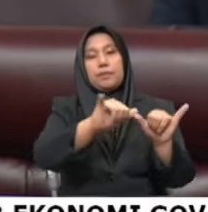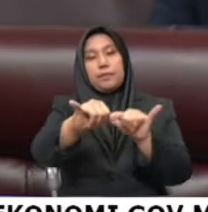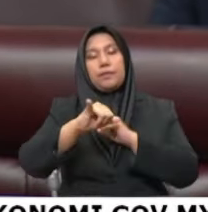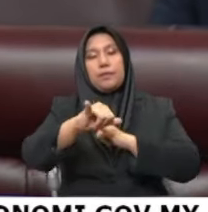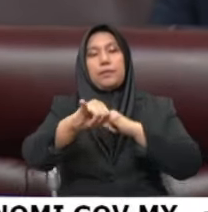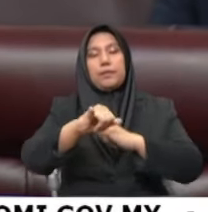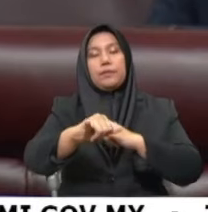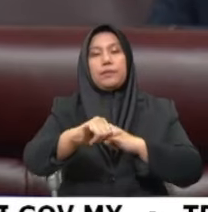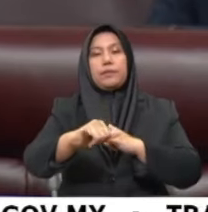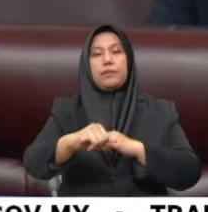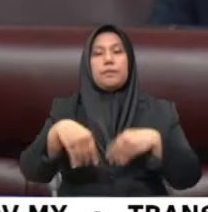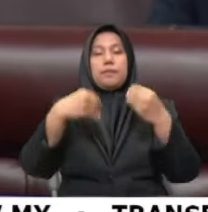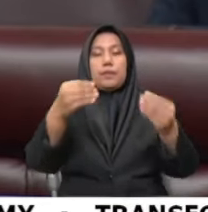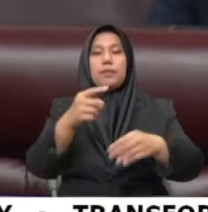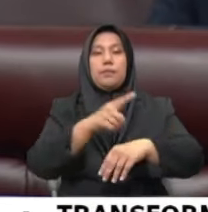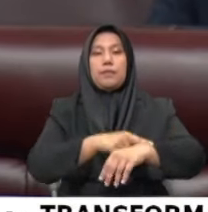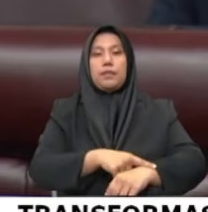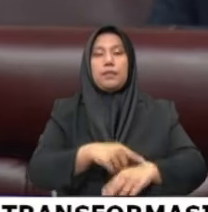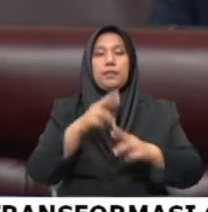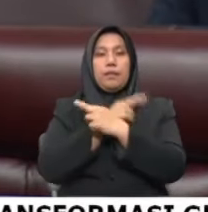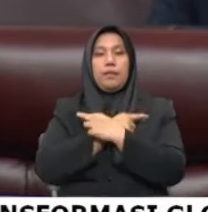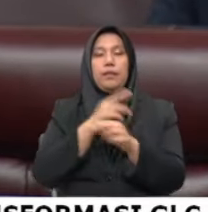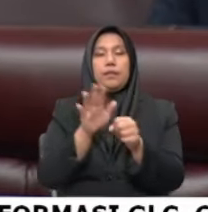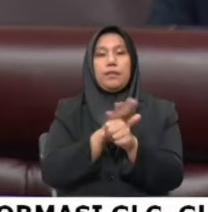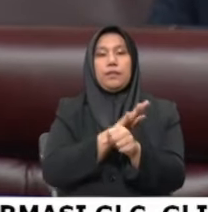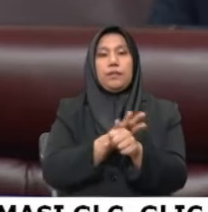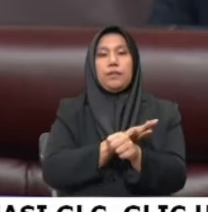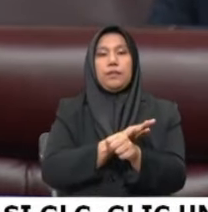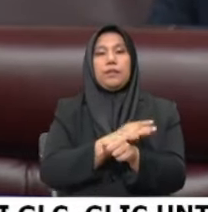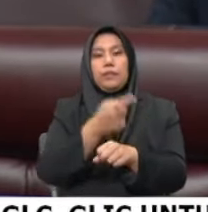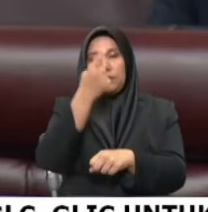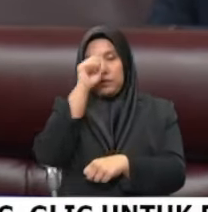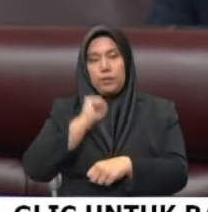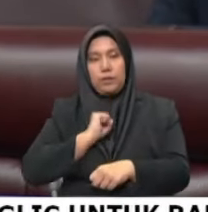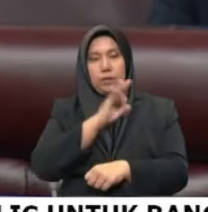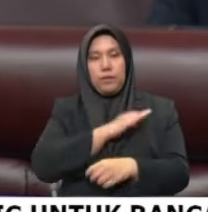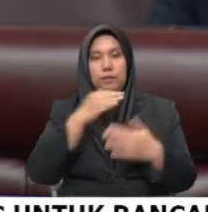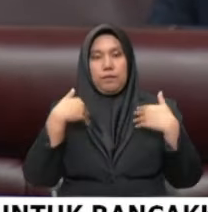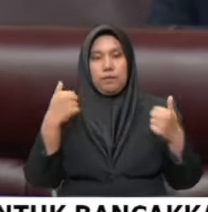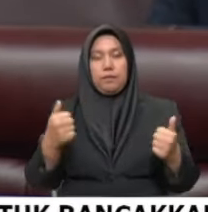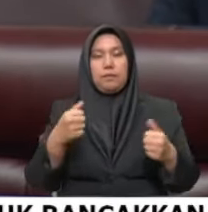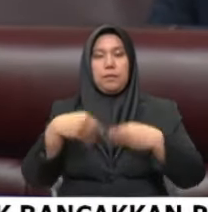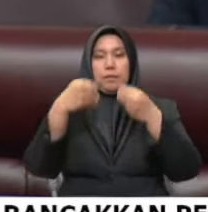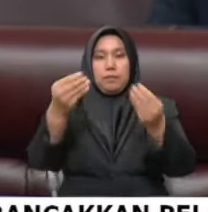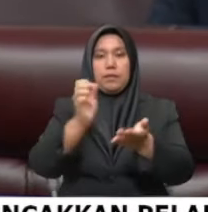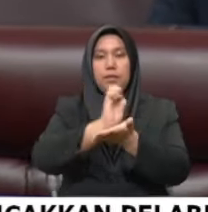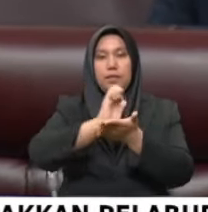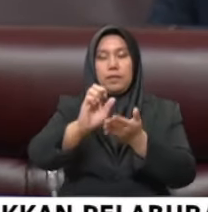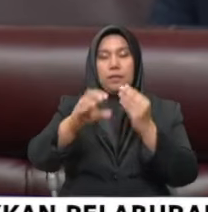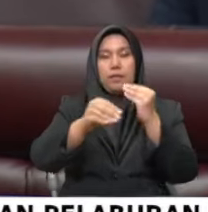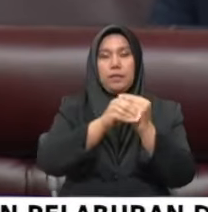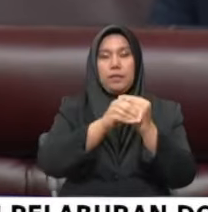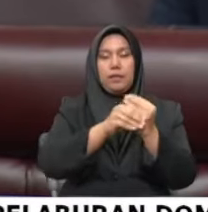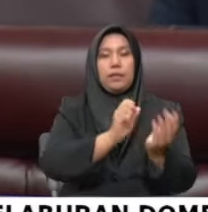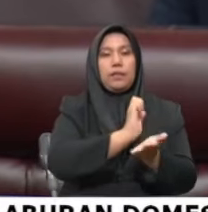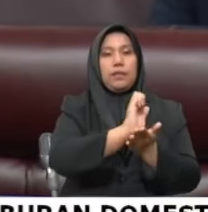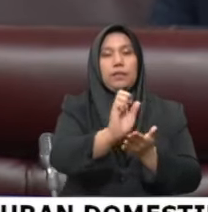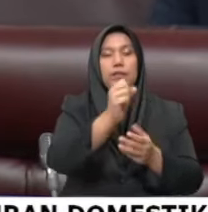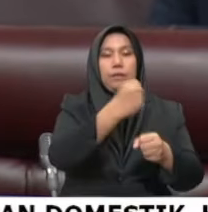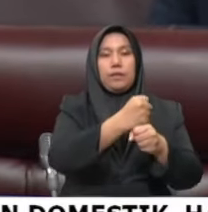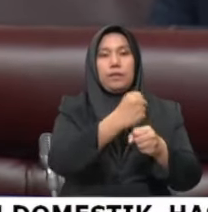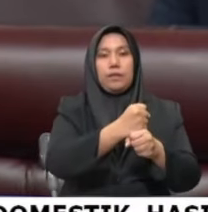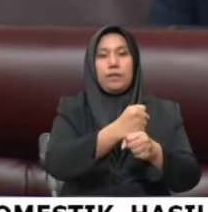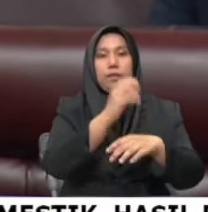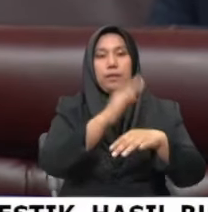dan memberikan masa rehat yang mencukupi kepada anggota kesihatan. Pemberian elawan tambahan seperti elawan tugas atas